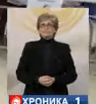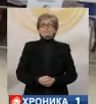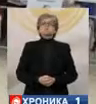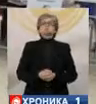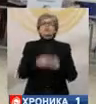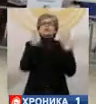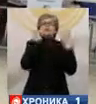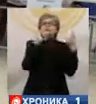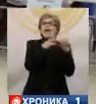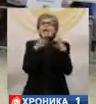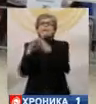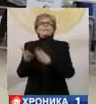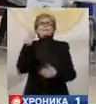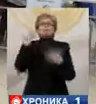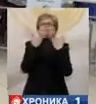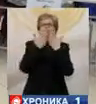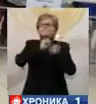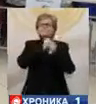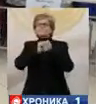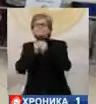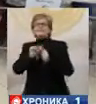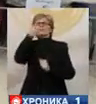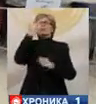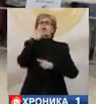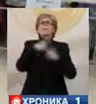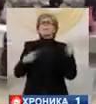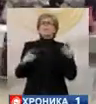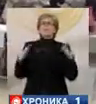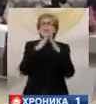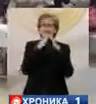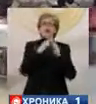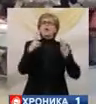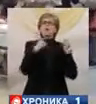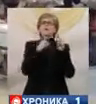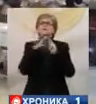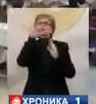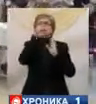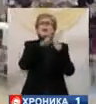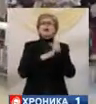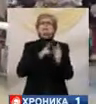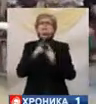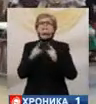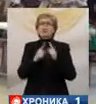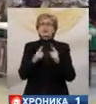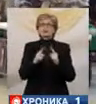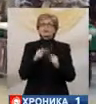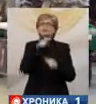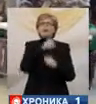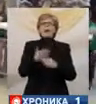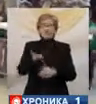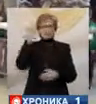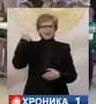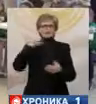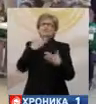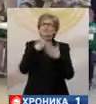Šest ekipa predškolaca nadmetalo se u prvom polufinalnom takmičenju upoznavanju pravila u saobraćaju o kojima su u prethodnom